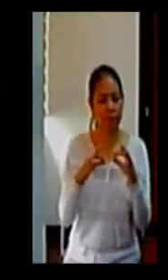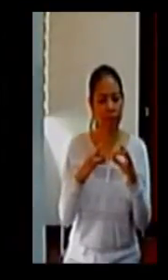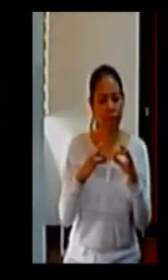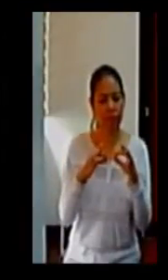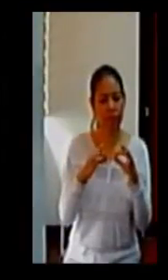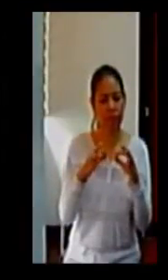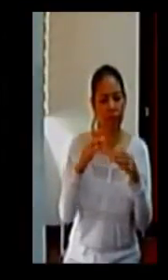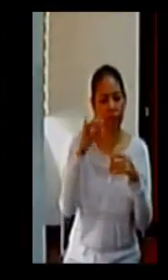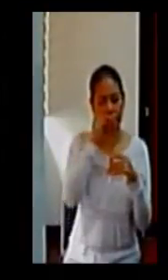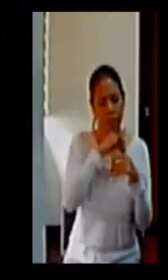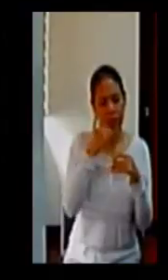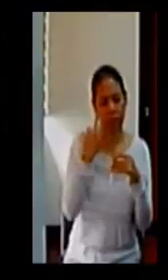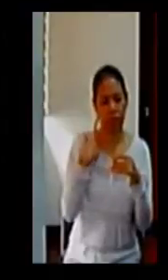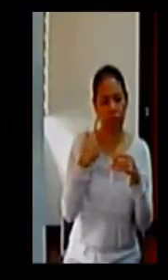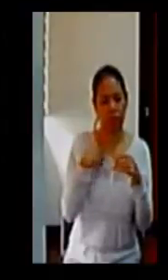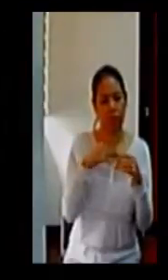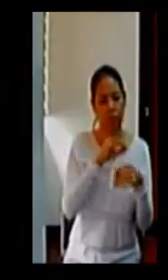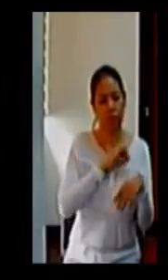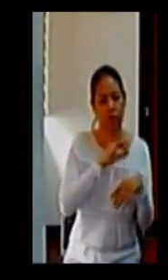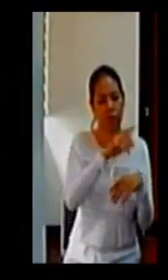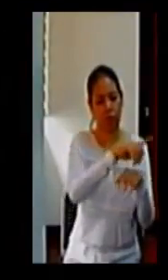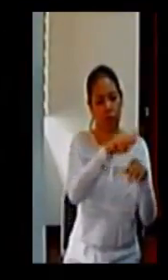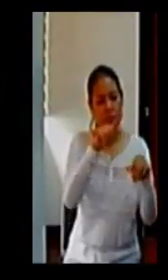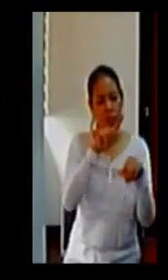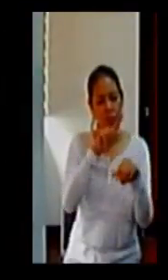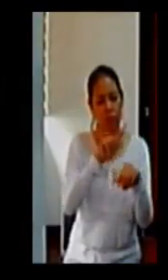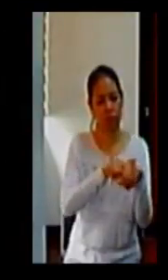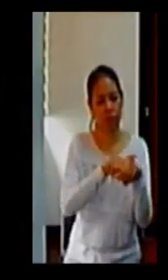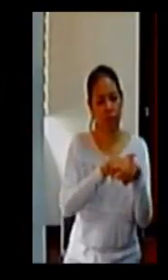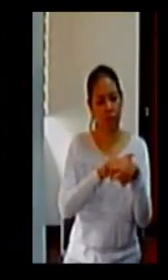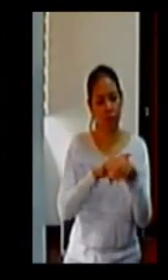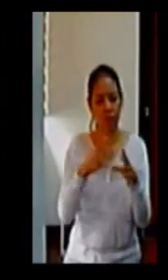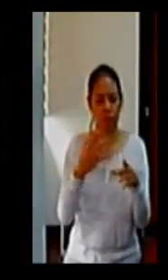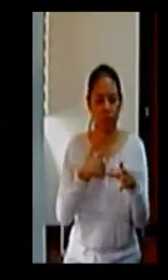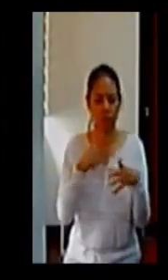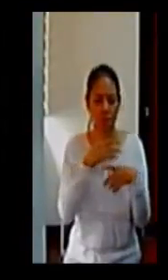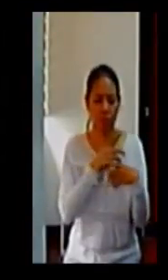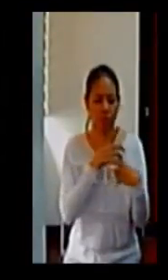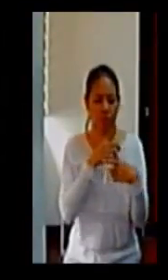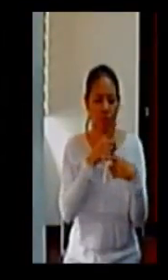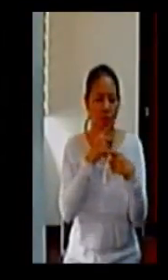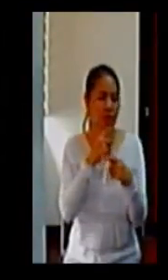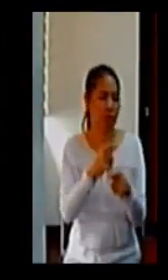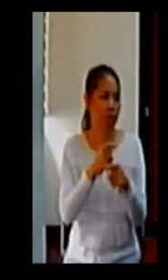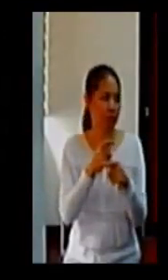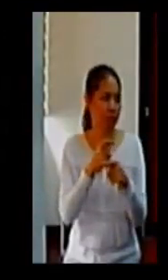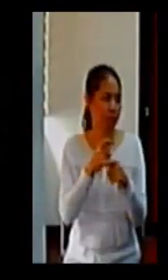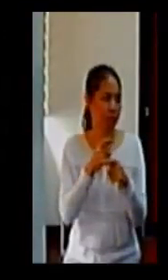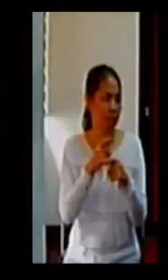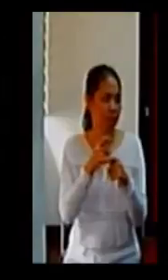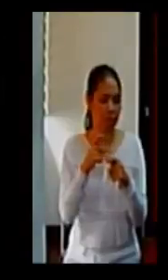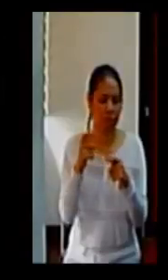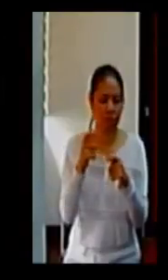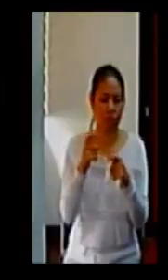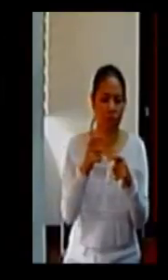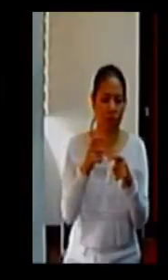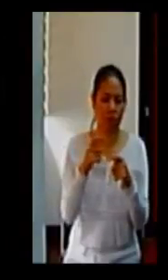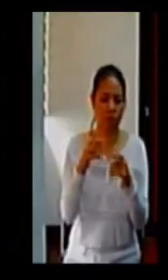we have a vast of land which we work on. And I tried gumagawa ng pilapil, then everything